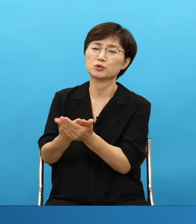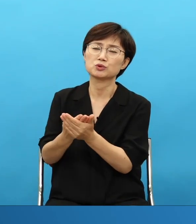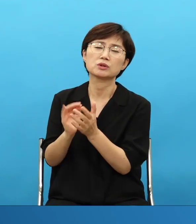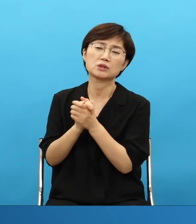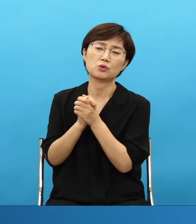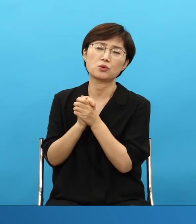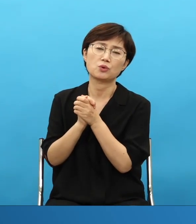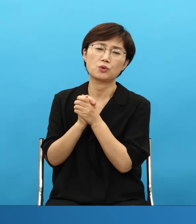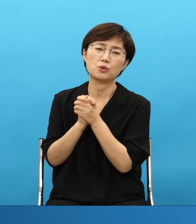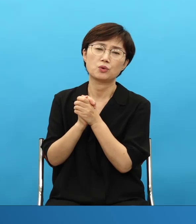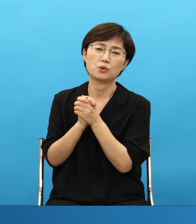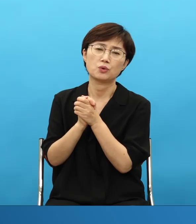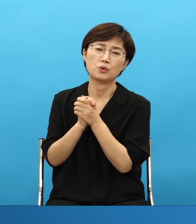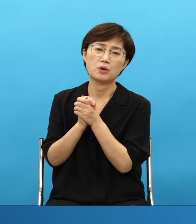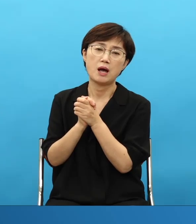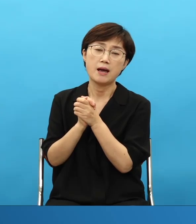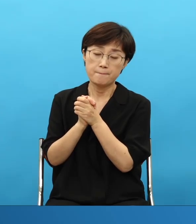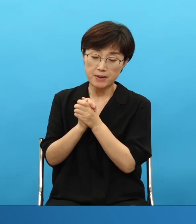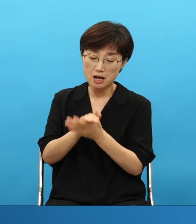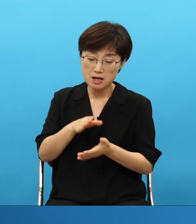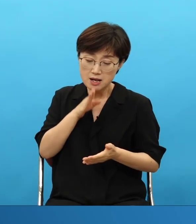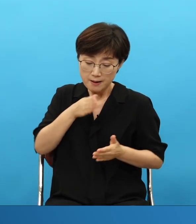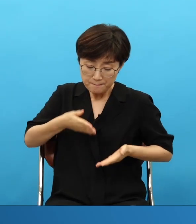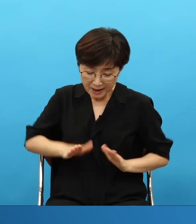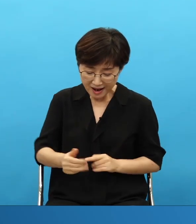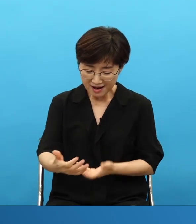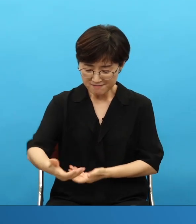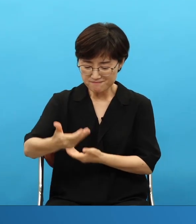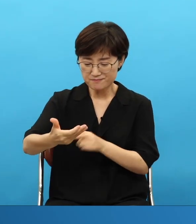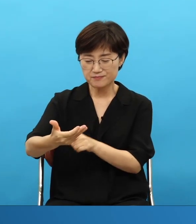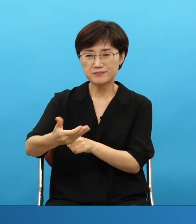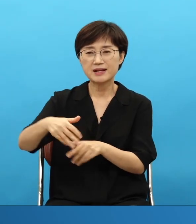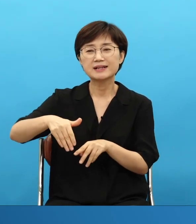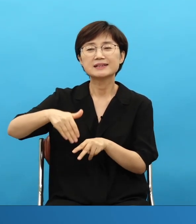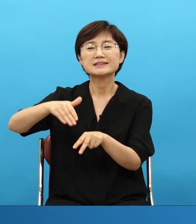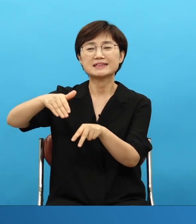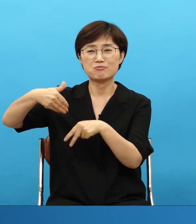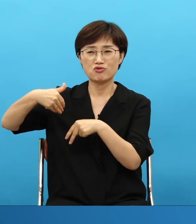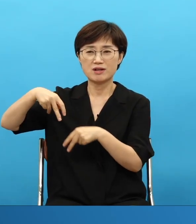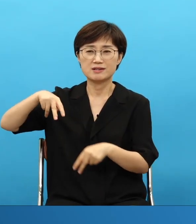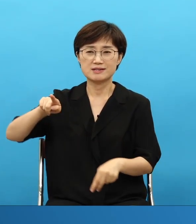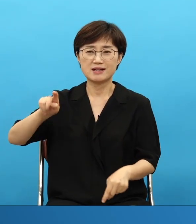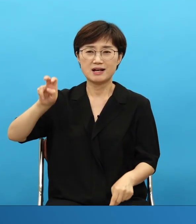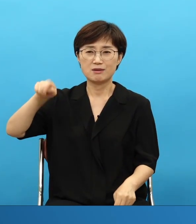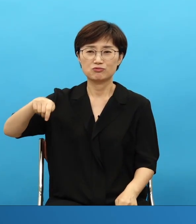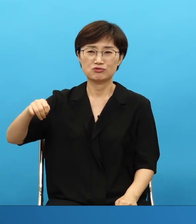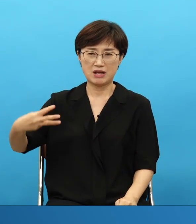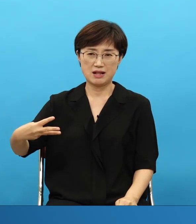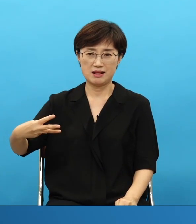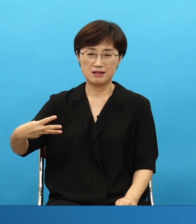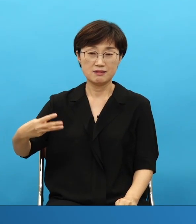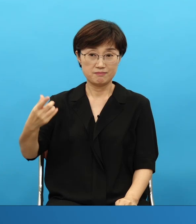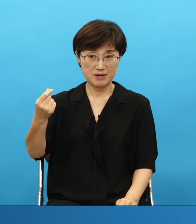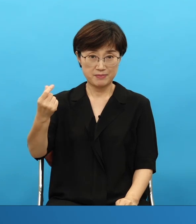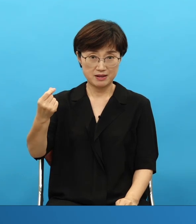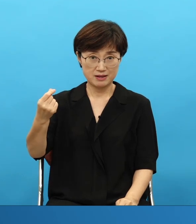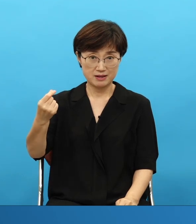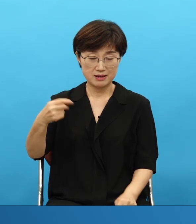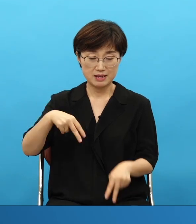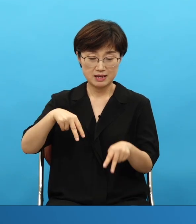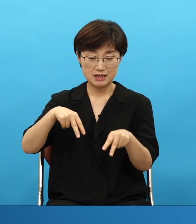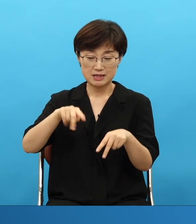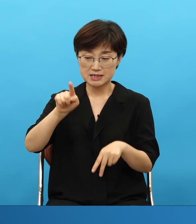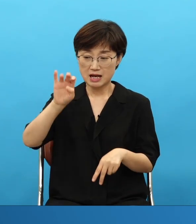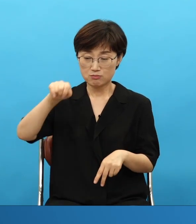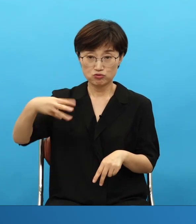Nazarite. 그런 인물이 나온 게 사무엘이란 말이에요. 그러니까 다윗도 세우고 나라가 말. 사무엘이 살아있는 동안 전쟁이